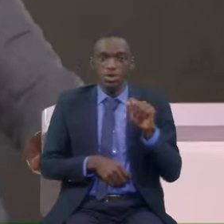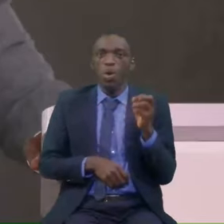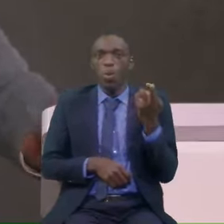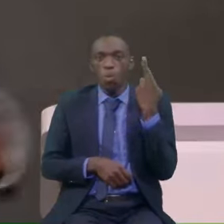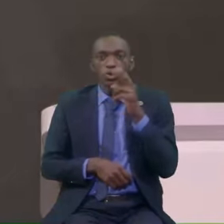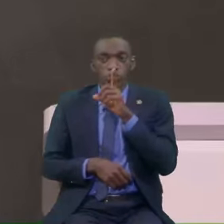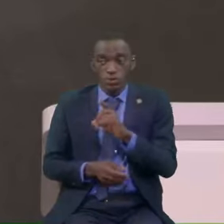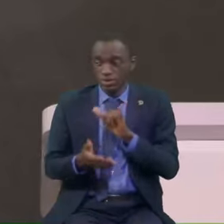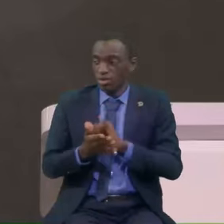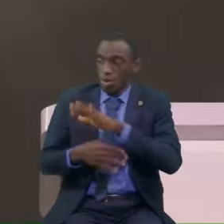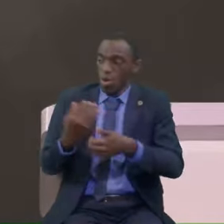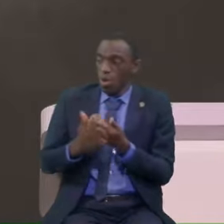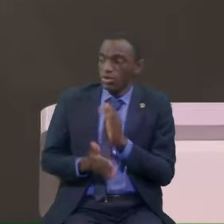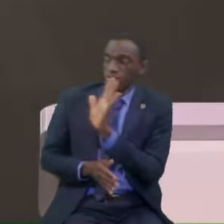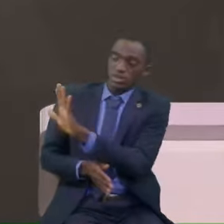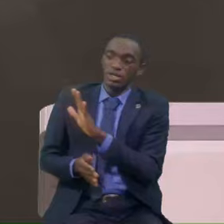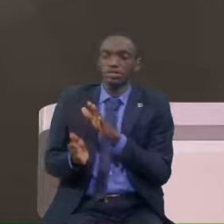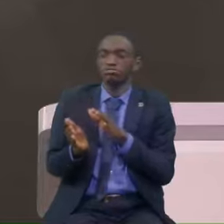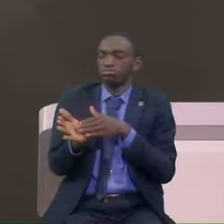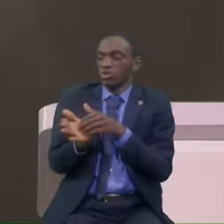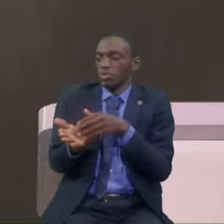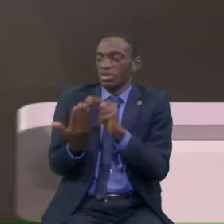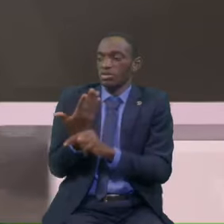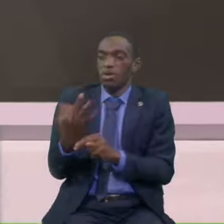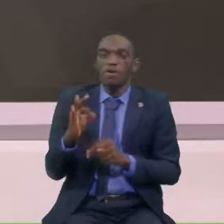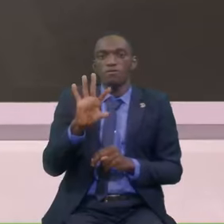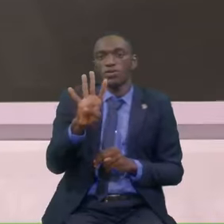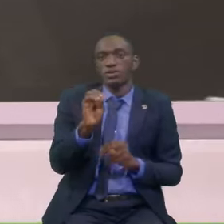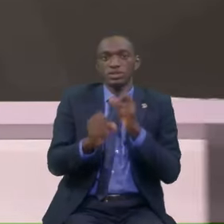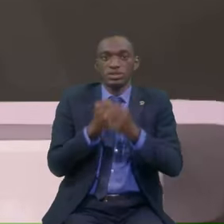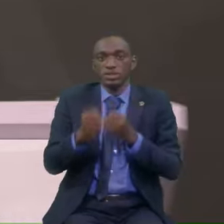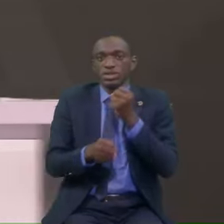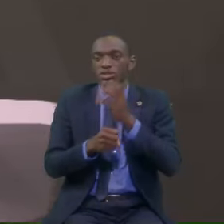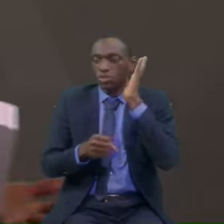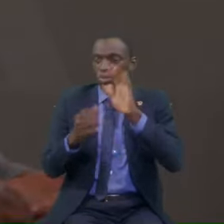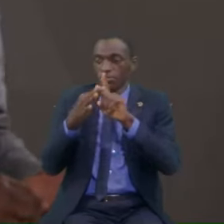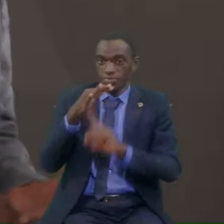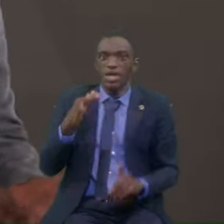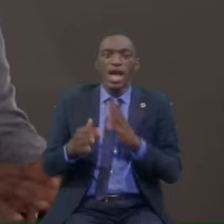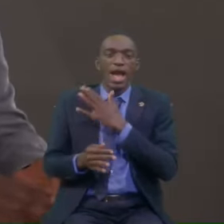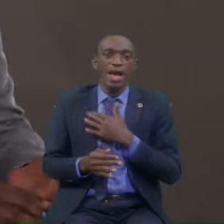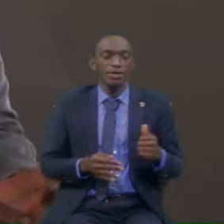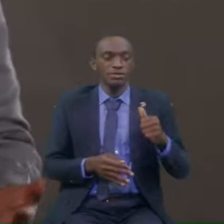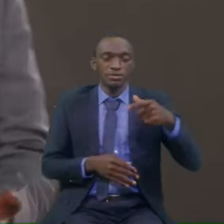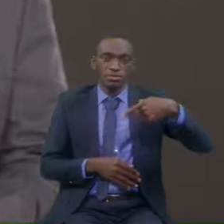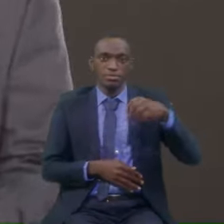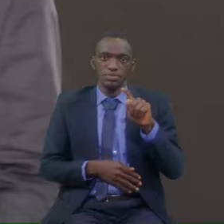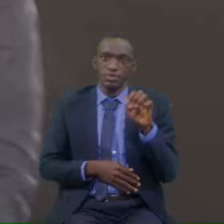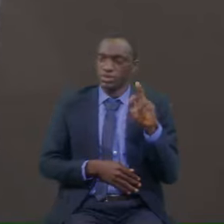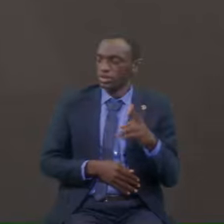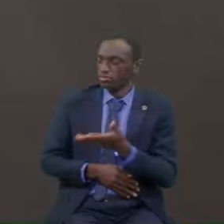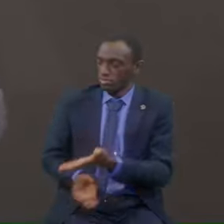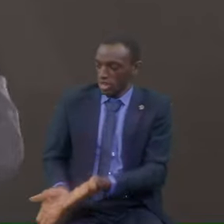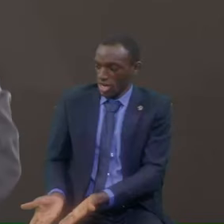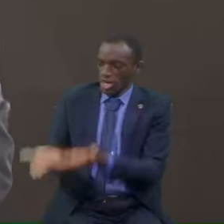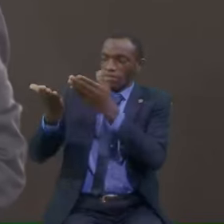Cet impotent de 40 ans va disparaître. Il lui a tendu la main, il l'a fait lever. Et l'homme a sauté.